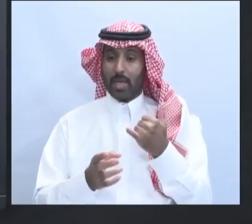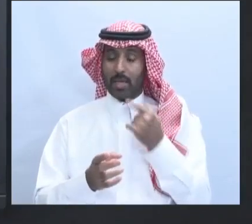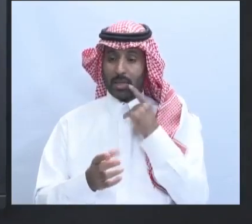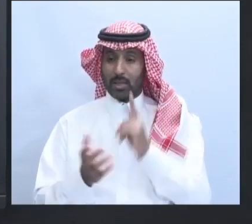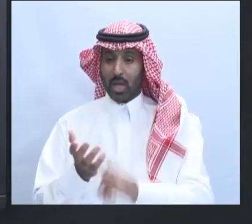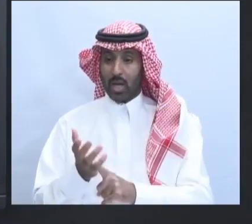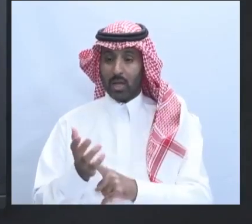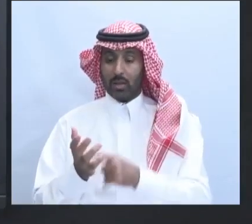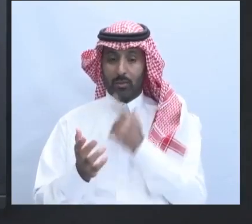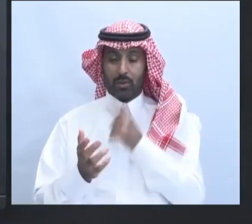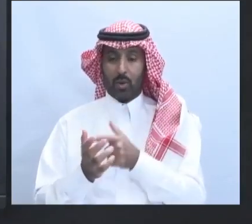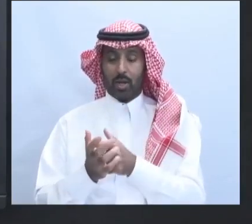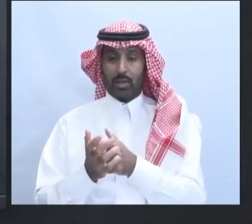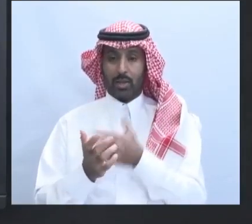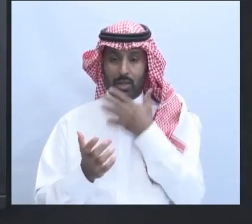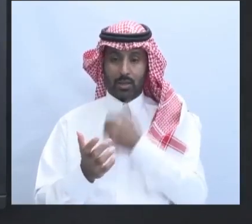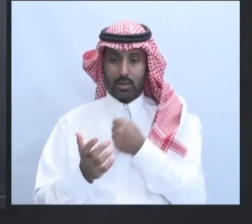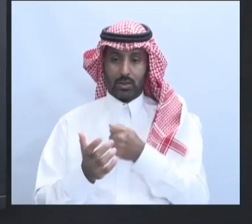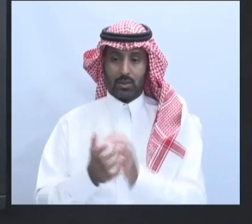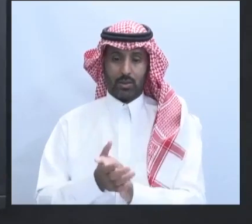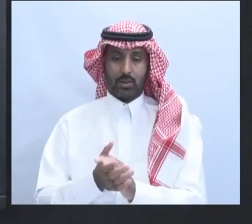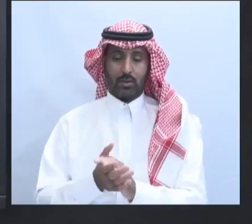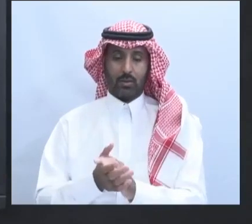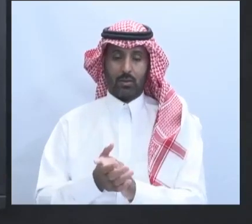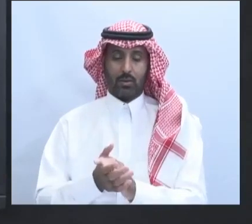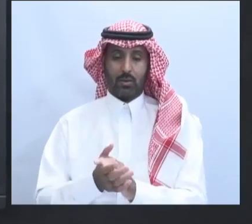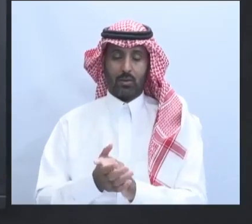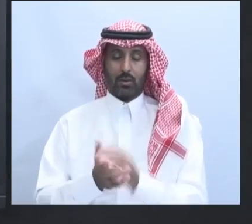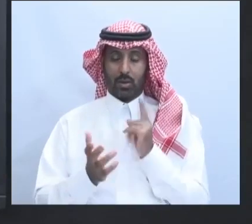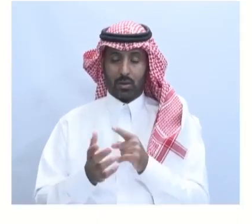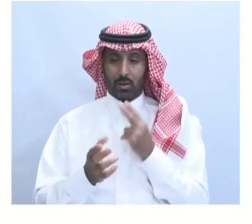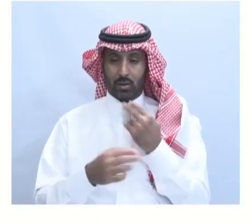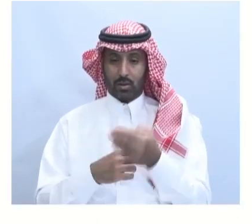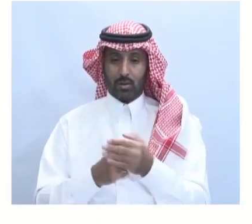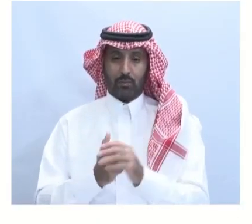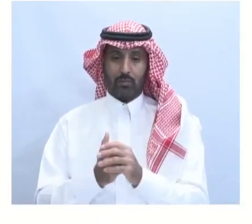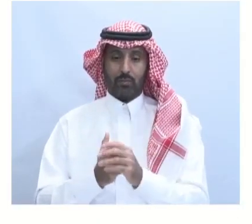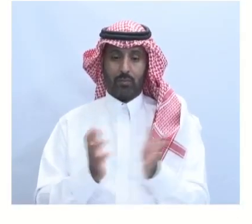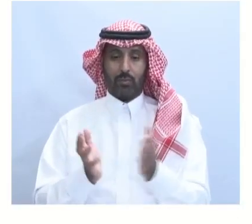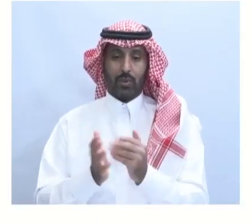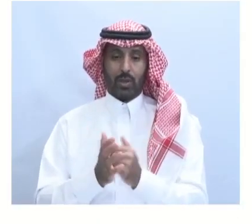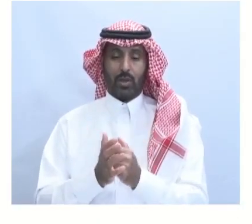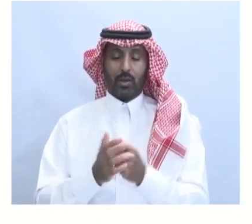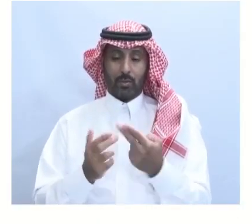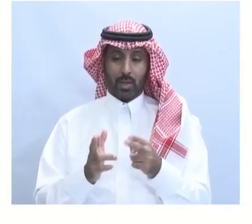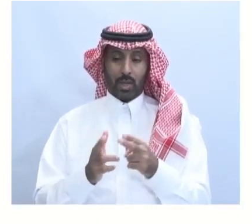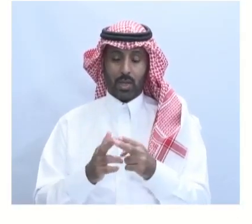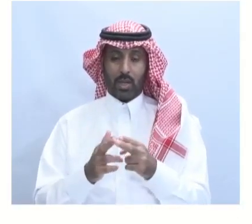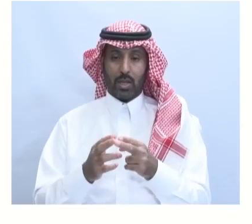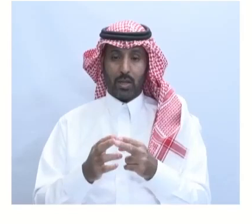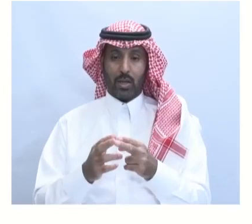التثبت في روايه السنه النبويه هنا التثبت الى الطلاب والاحتياط للسنه النبويه كانت بدايته